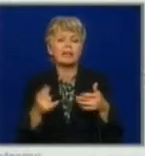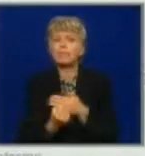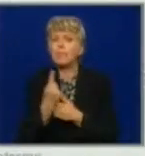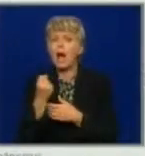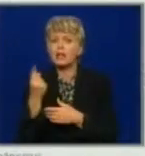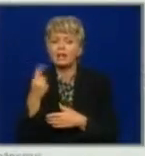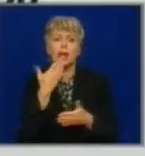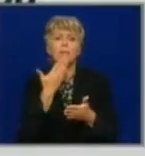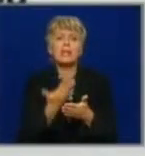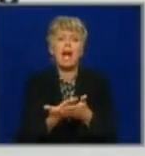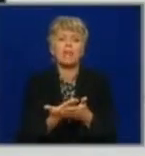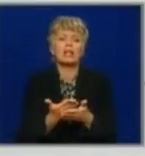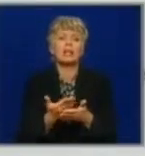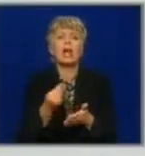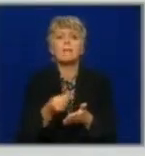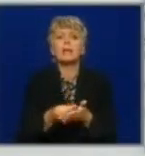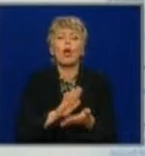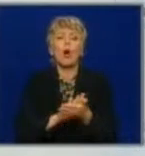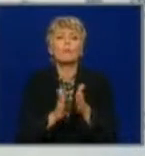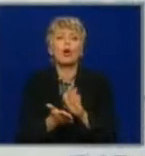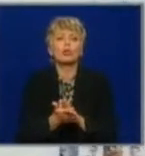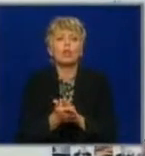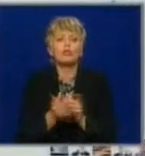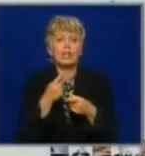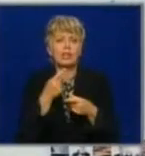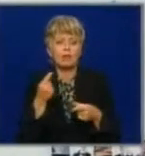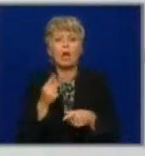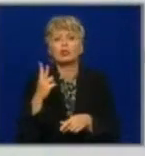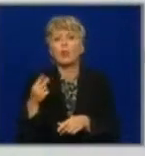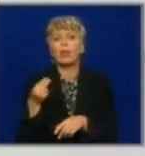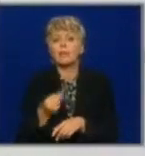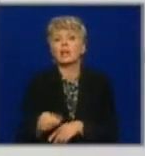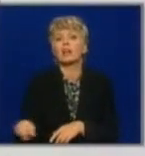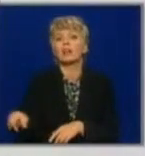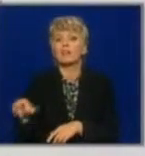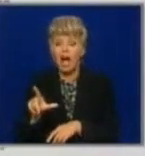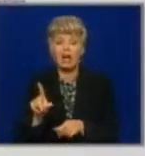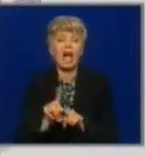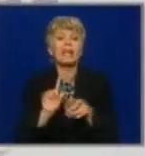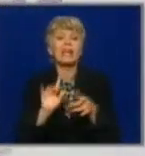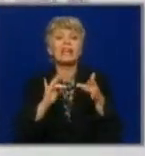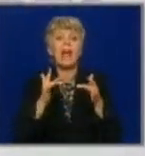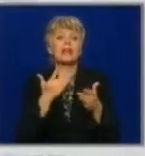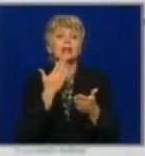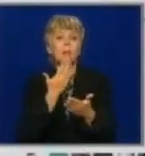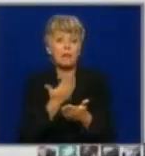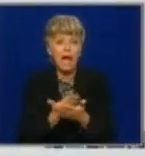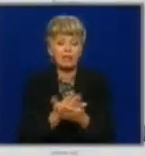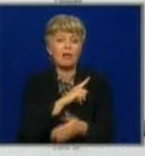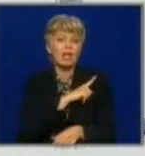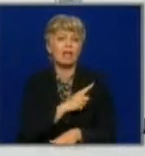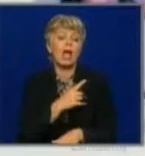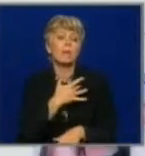piedāvā pirkt kompromitējošu informāciju, solot maksāt vairāk nekā citur. Arī internetā piedāvātās iespējas gan